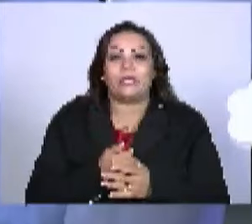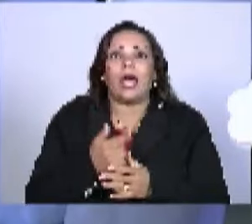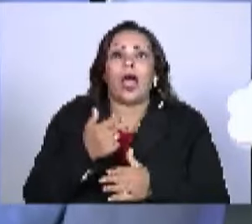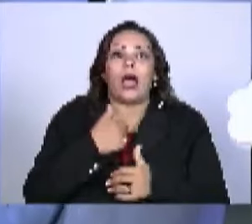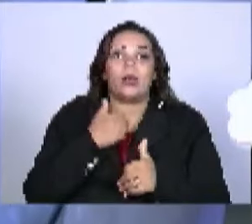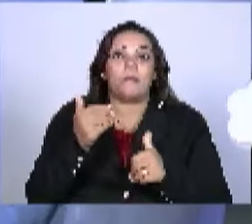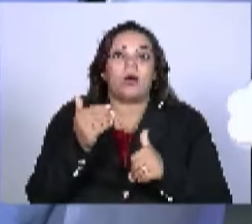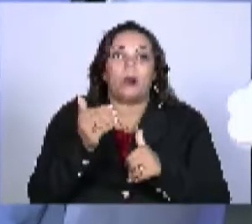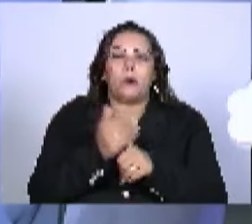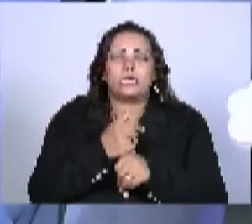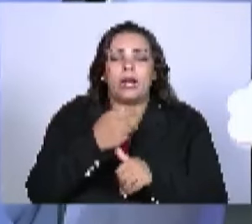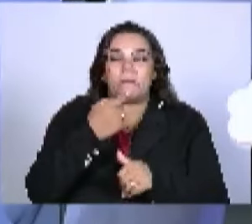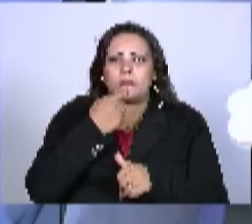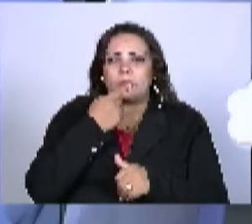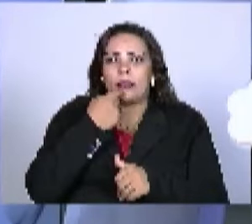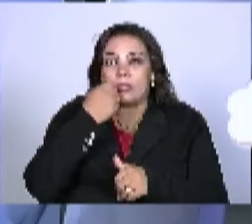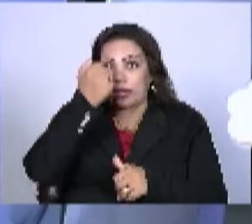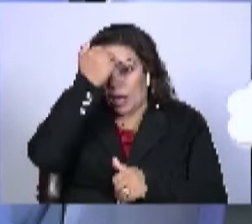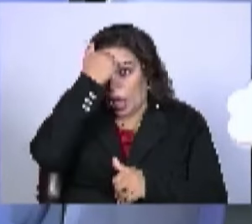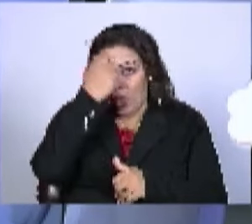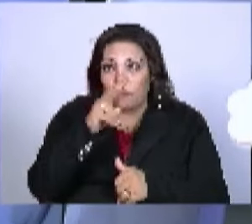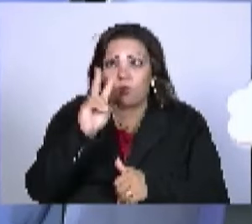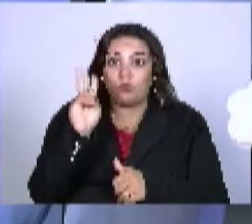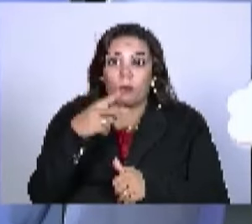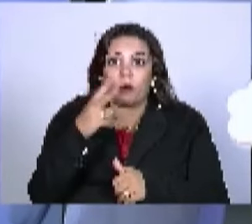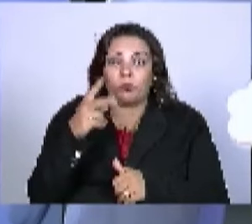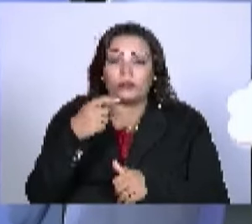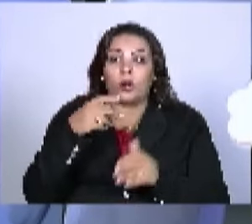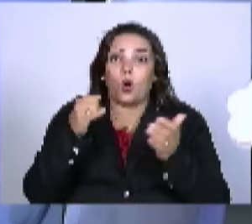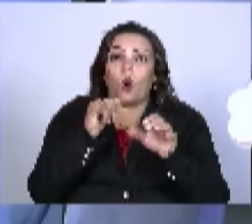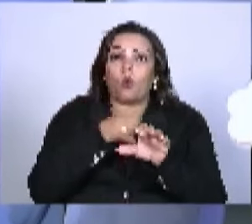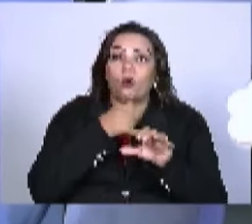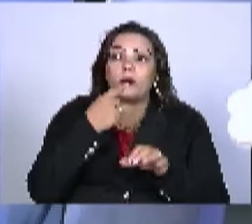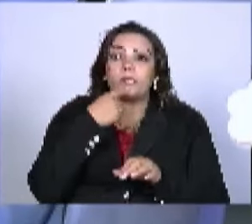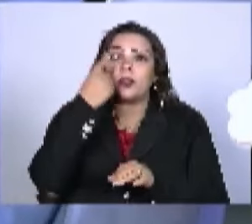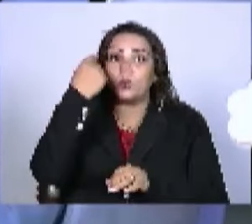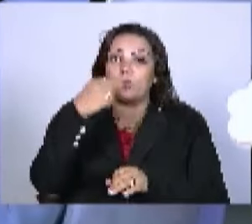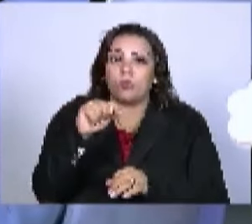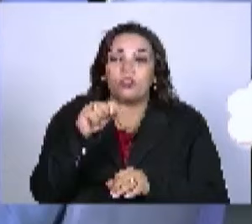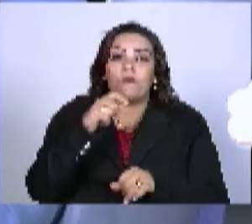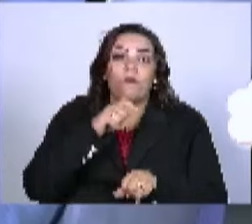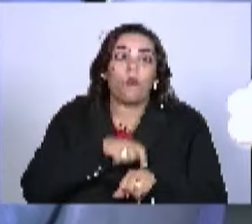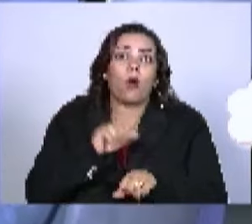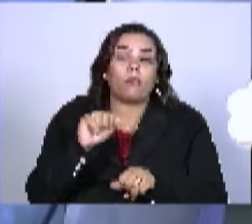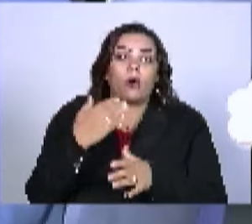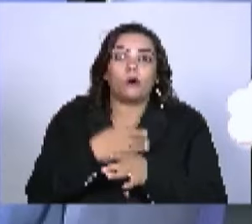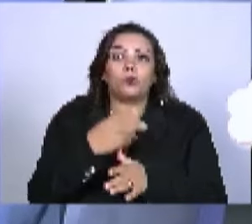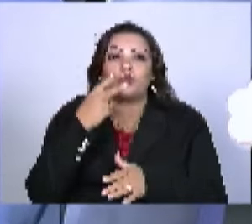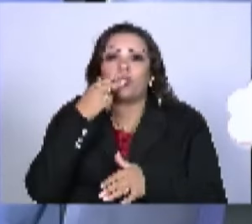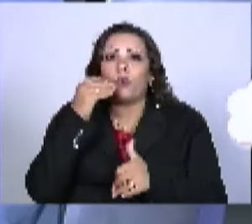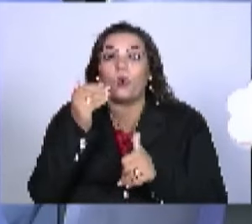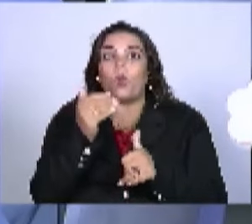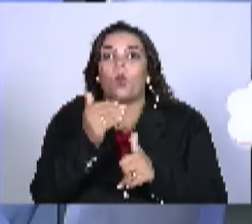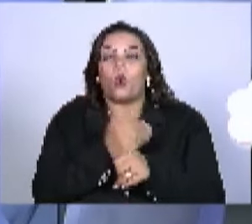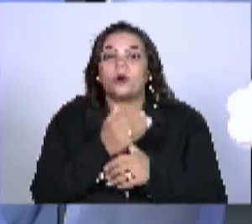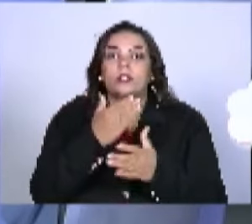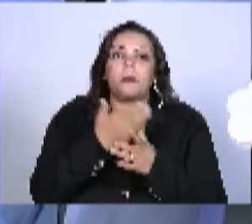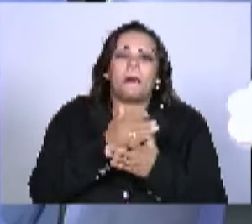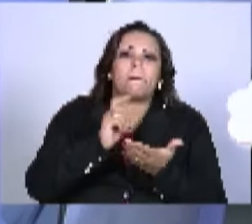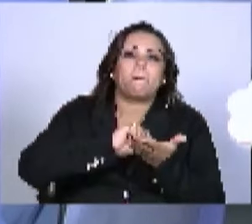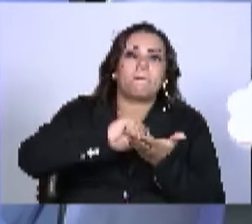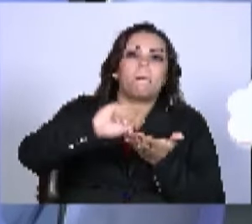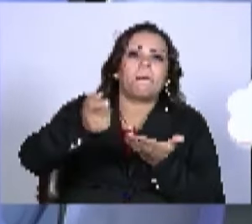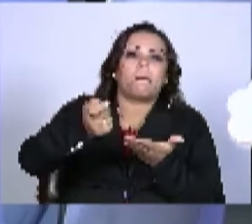انا متجوزه من 2017 فتره خطوبتي كانت سنه ونص وفي الوقت ده لقيت ان جوزي كان بيراس